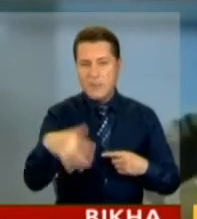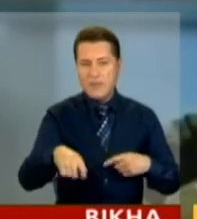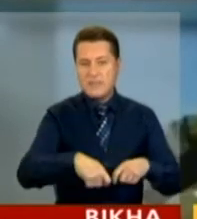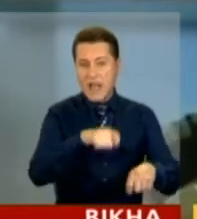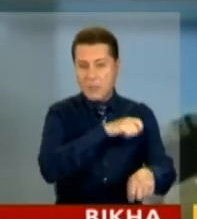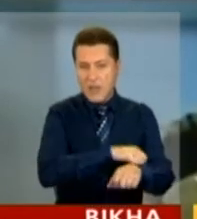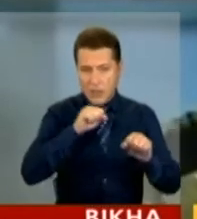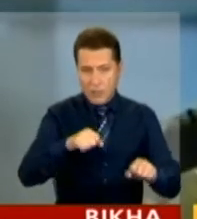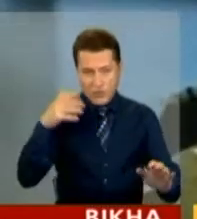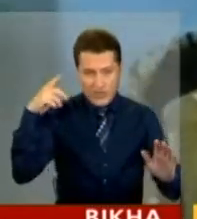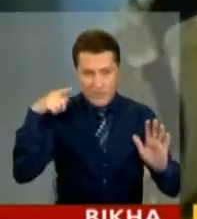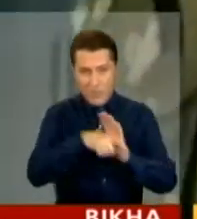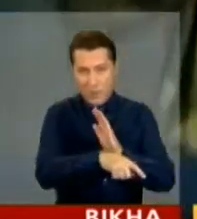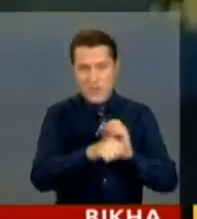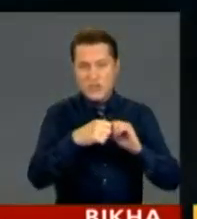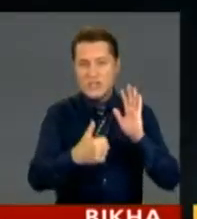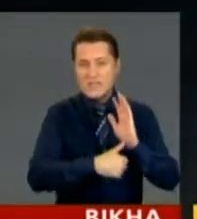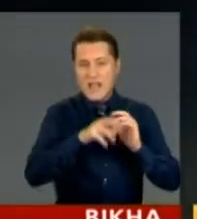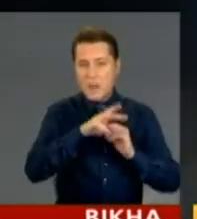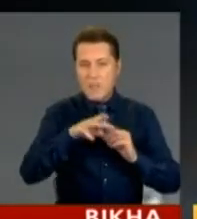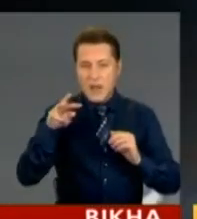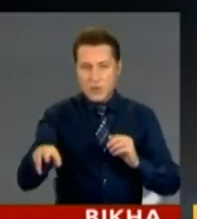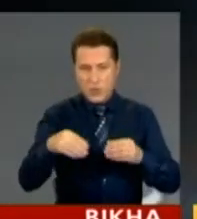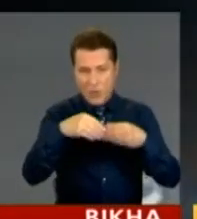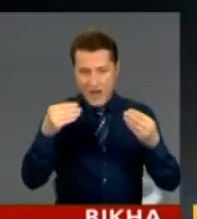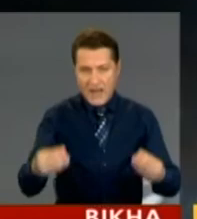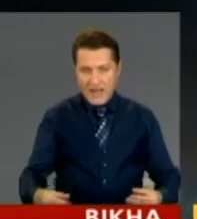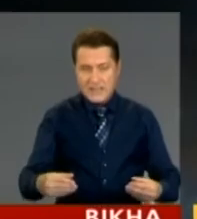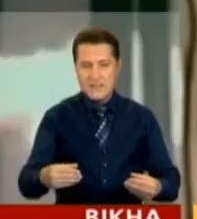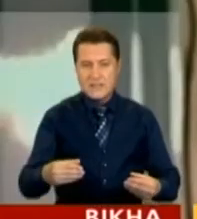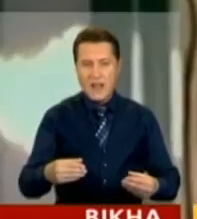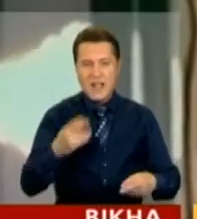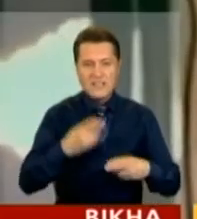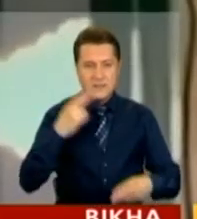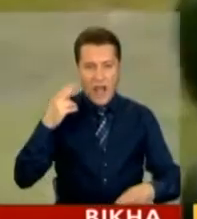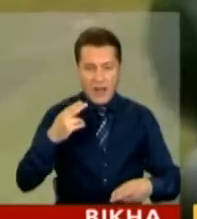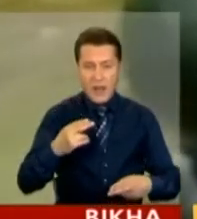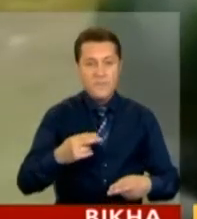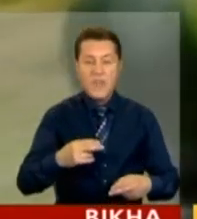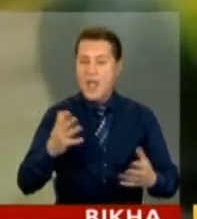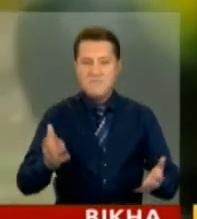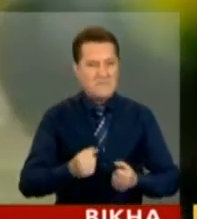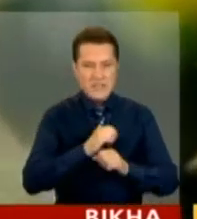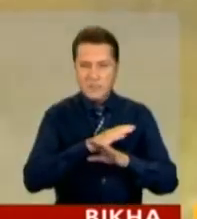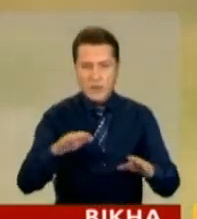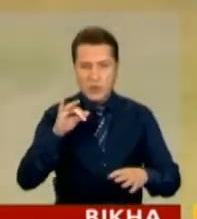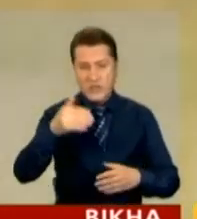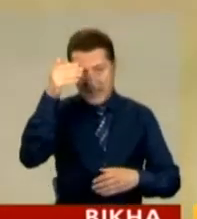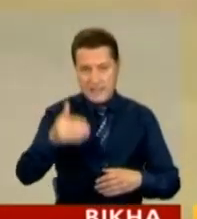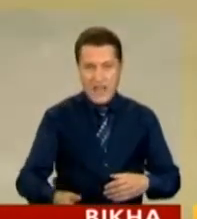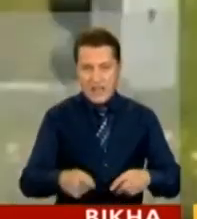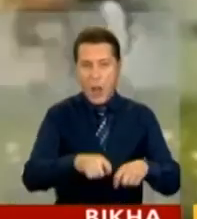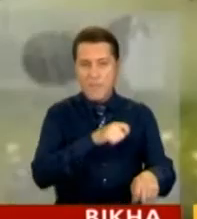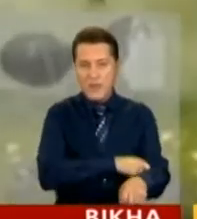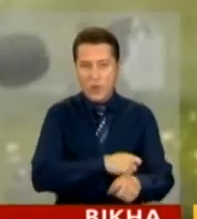может пробить 16-миллиметровый лист стали. Не спасет от ВКС и стенка. Метровый